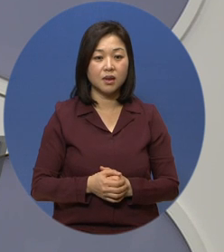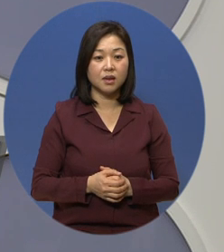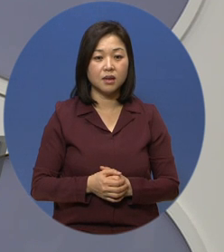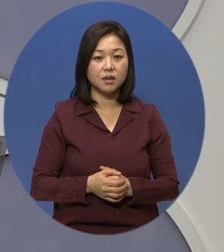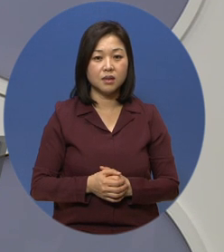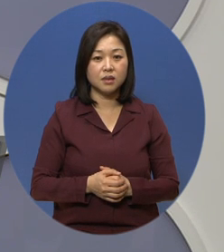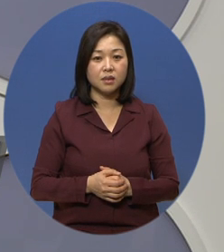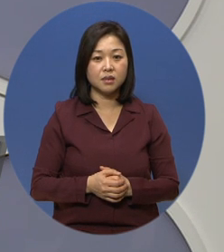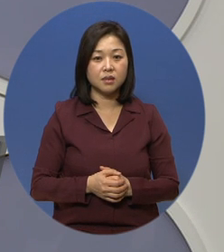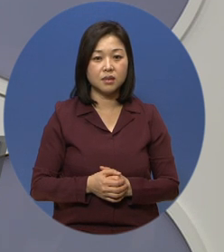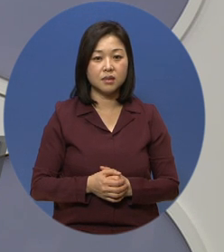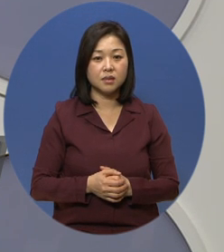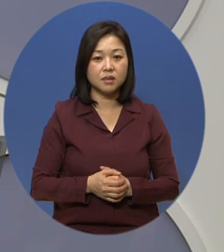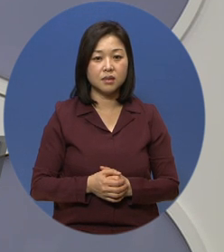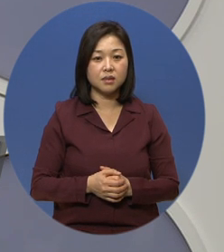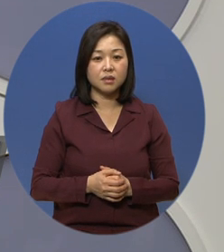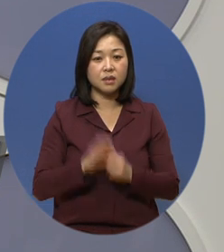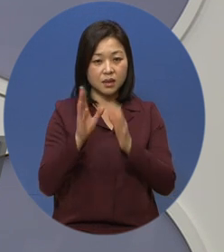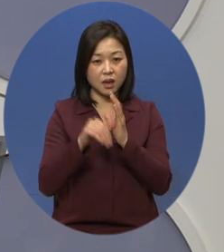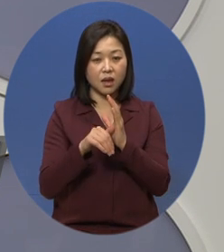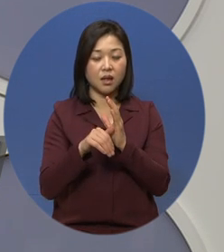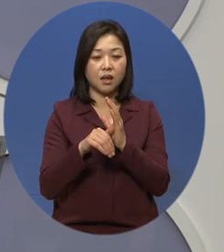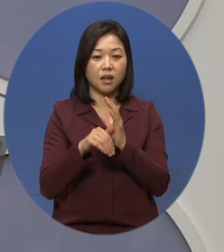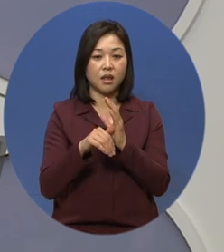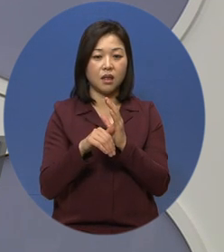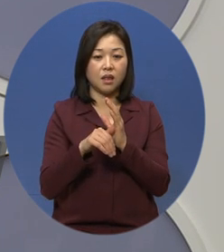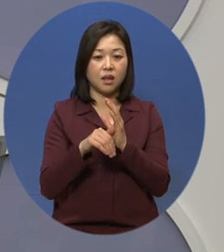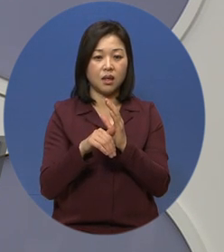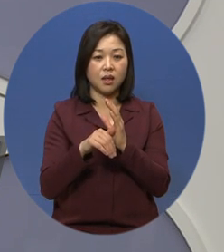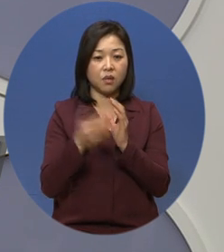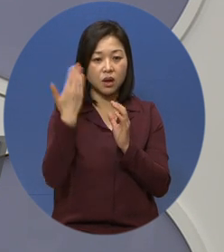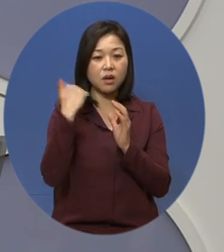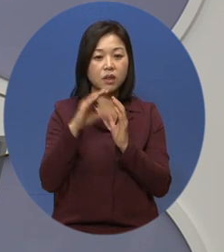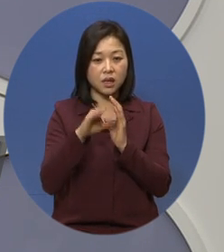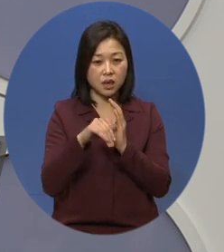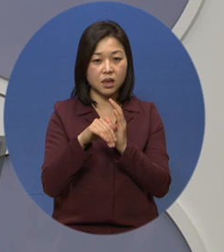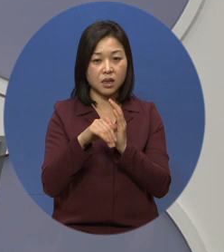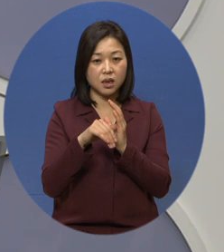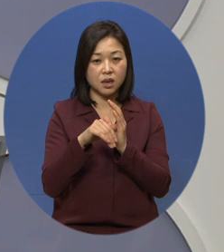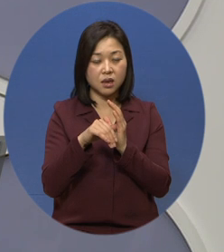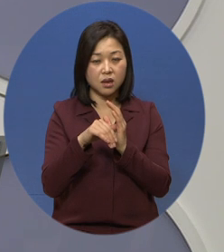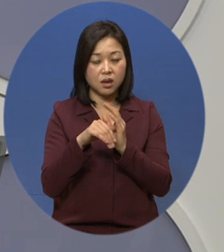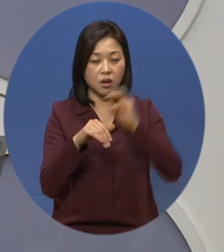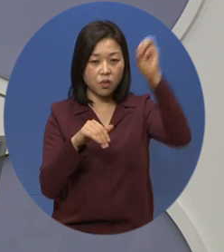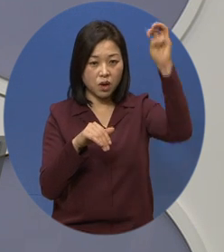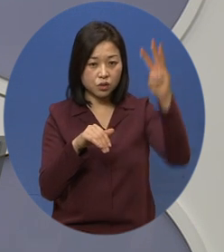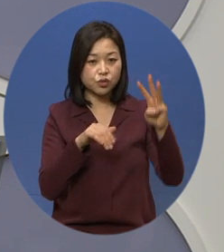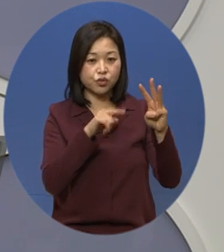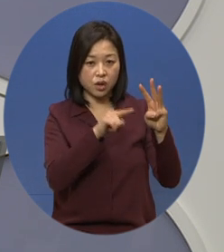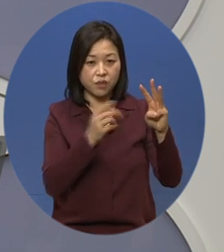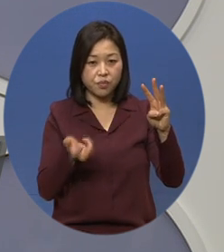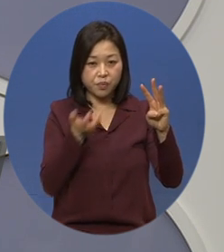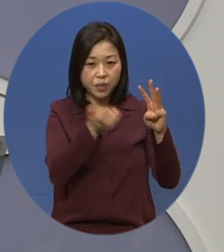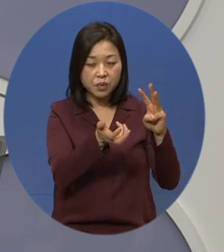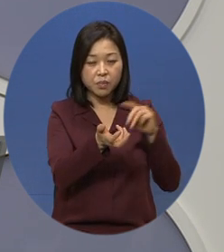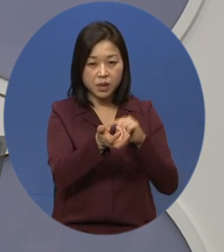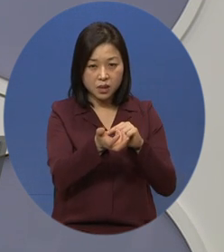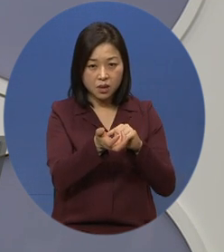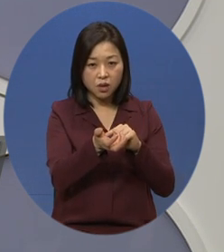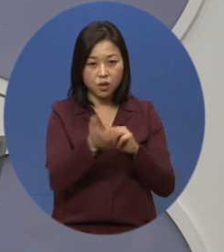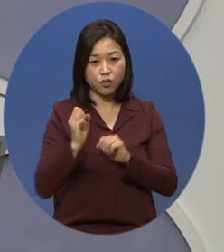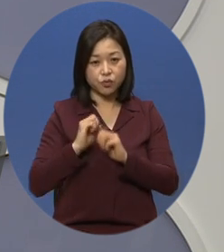당시에 어떻게 된 그 때 광주에 투입돼 뜬